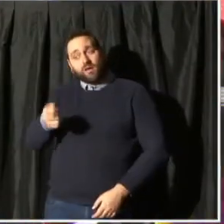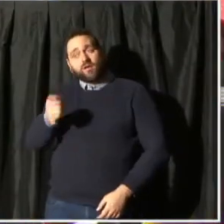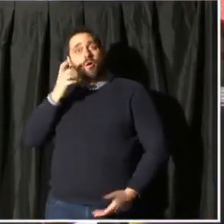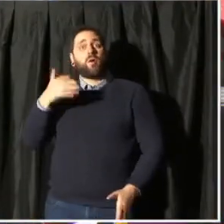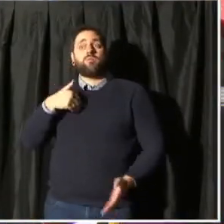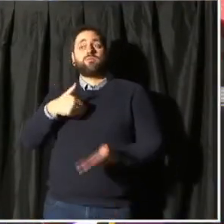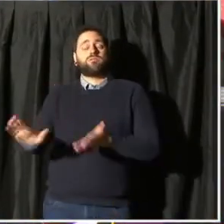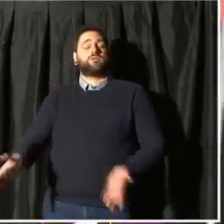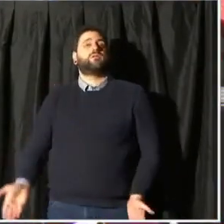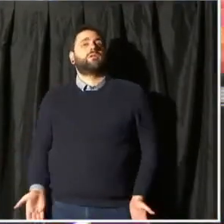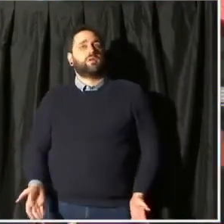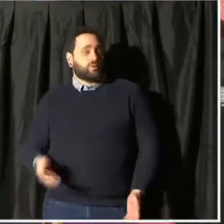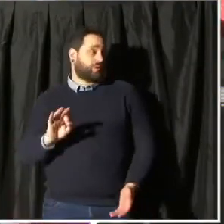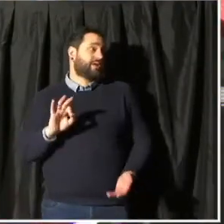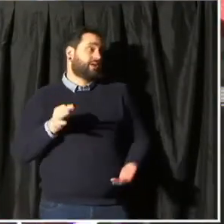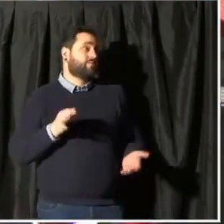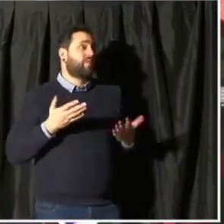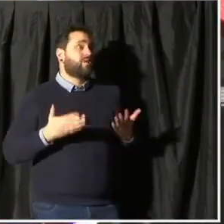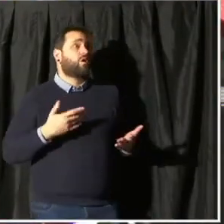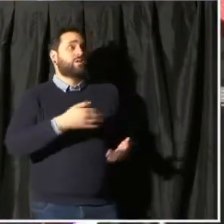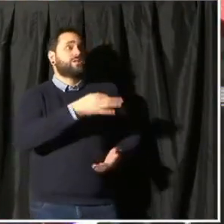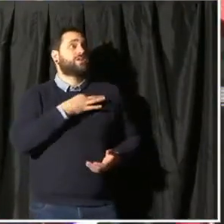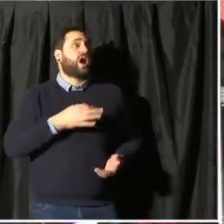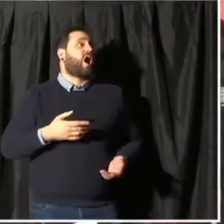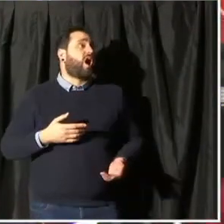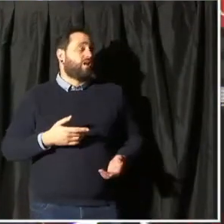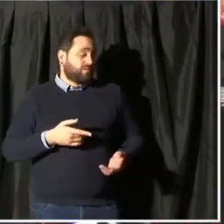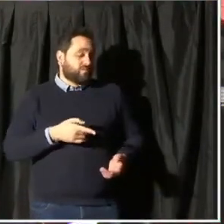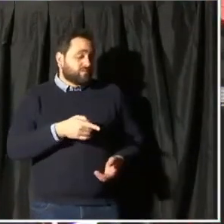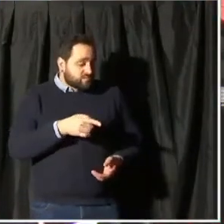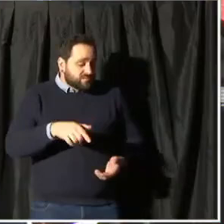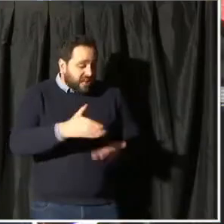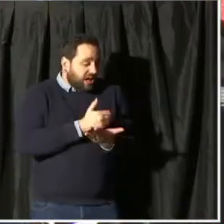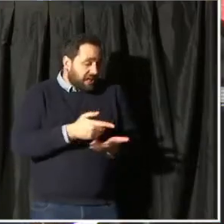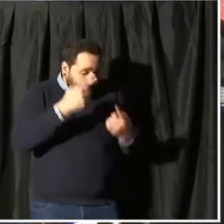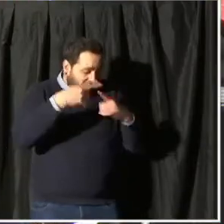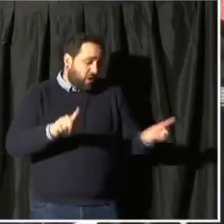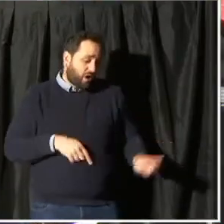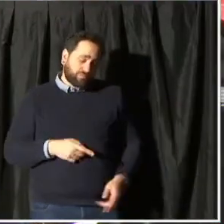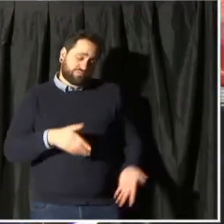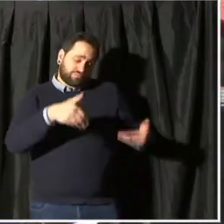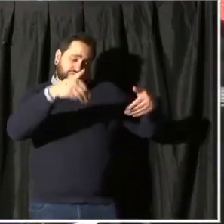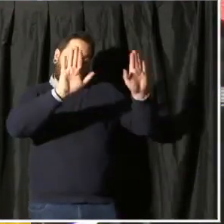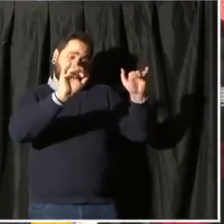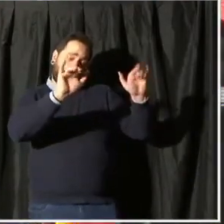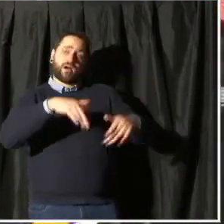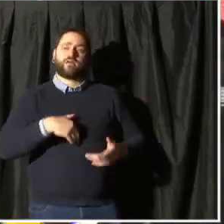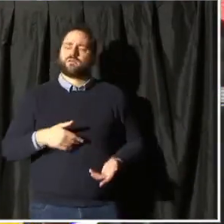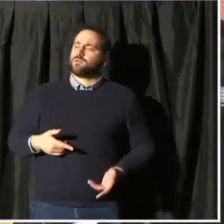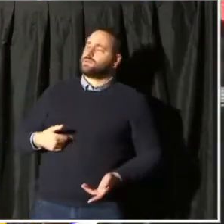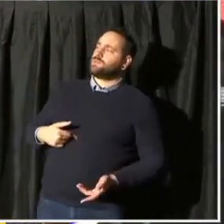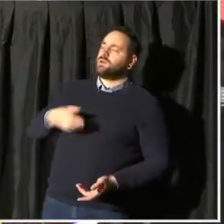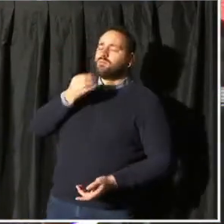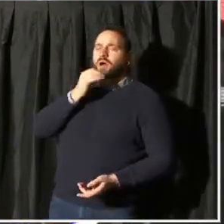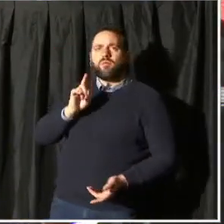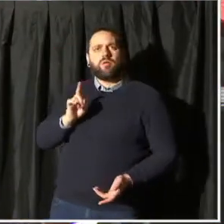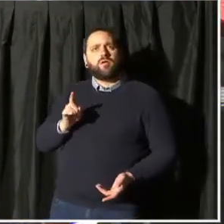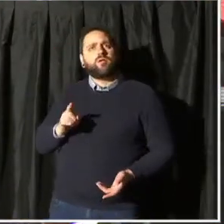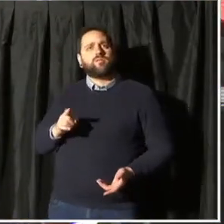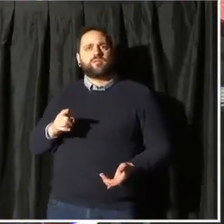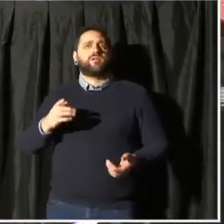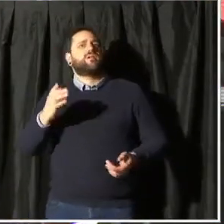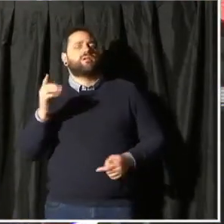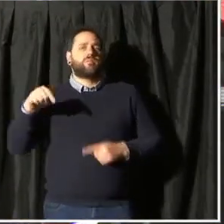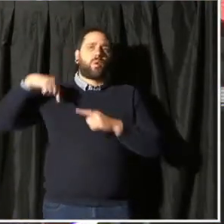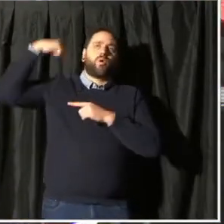partez et qu'est-ce que tu attendras du coup du prochain président de la république qu'il augmente